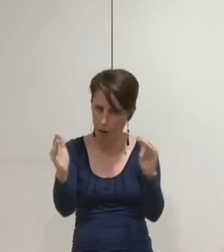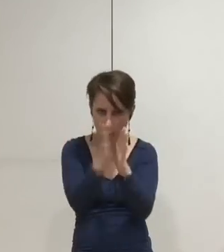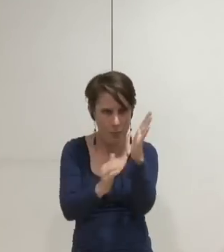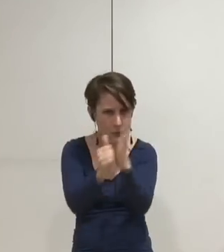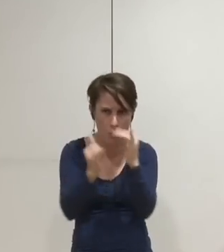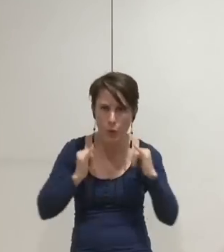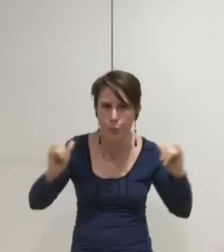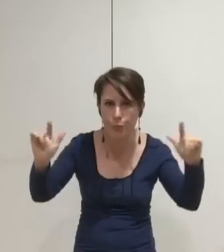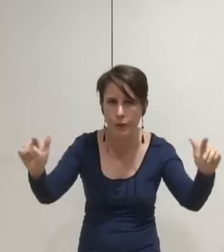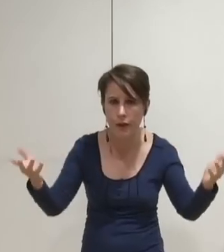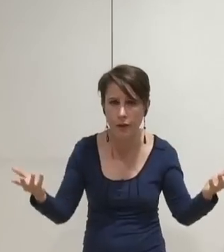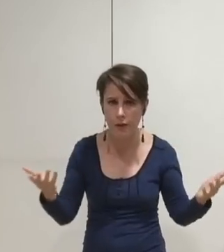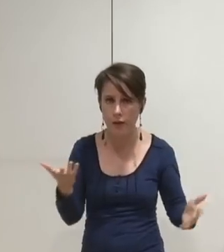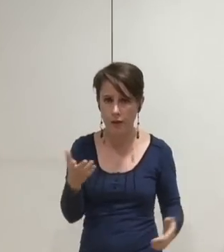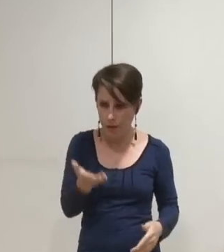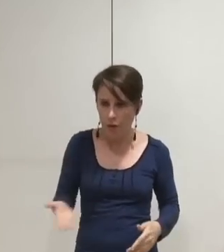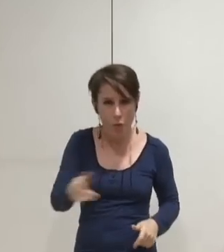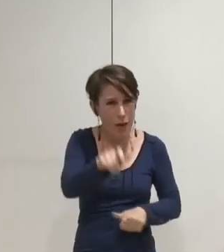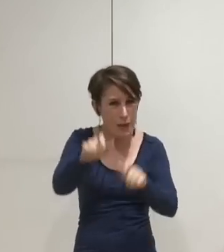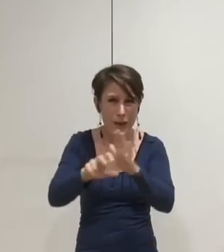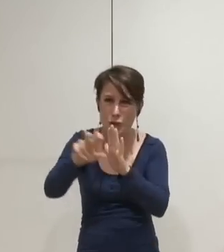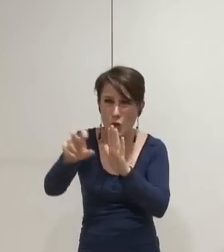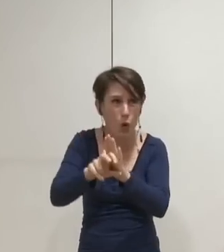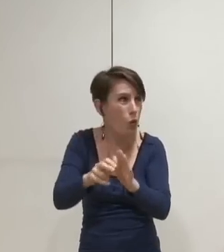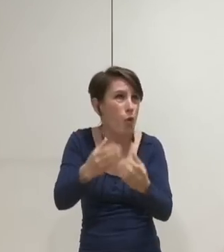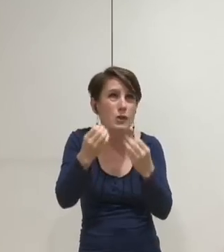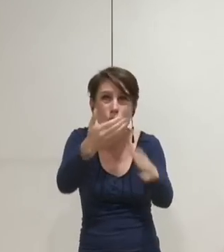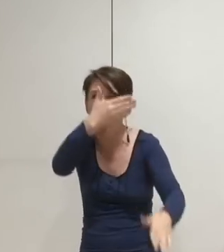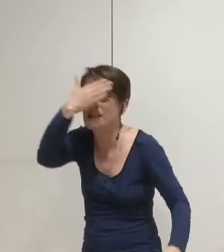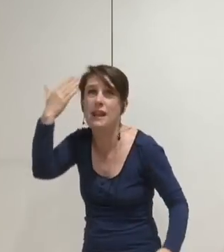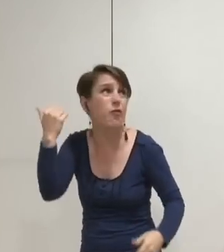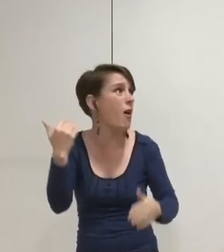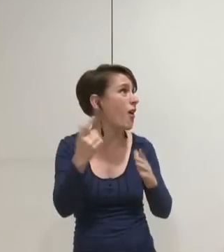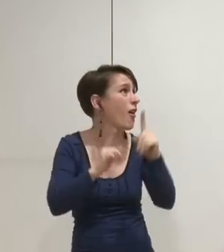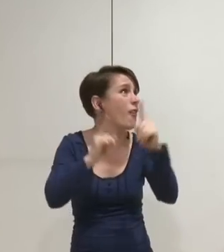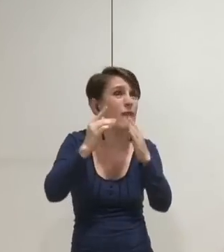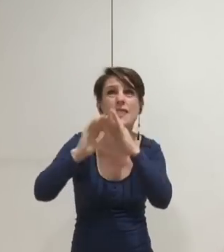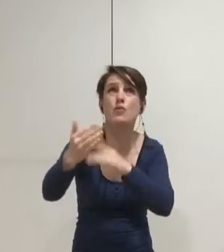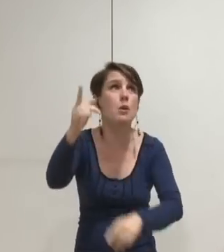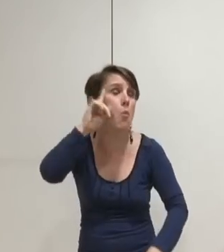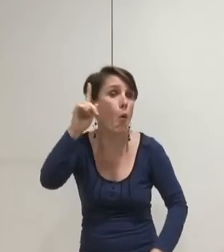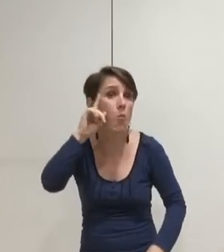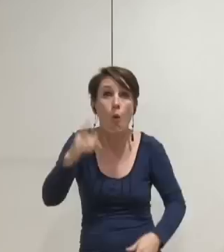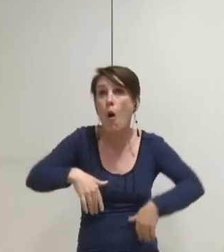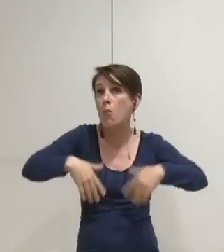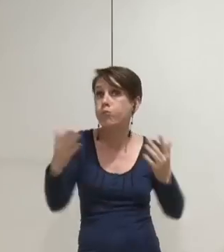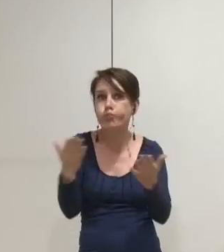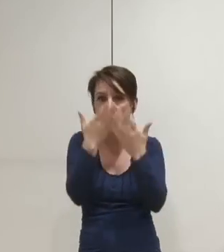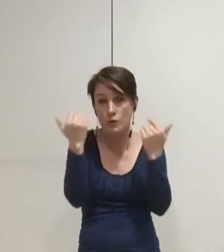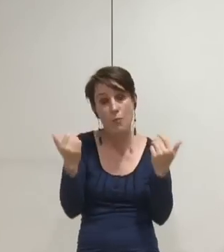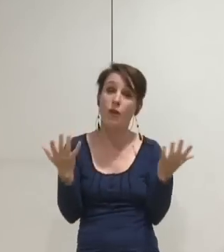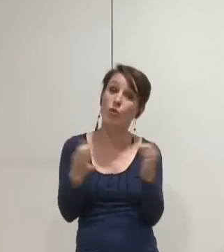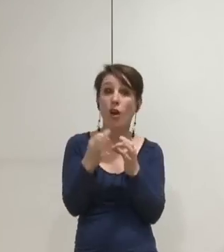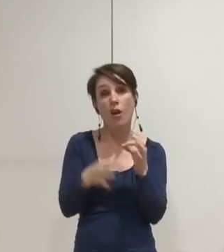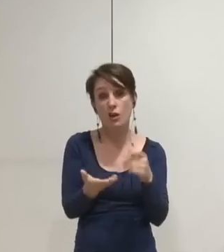ville journée danst les Grenoblois connaissent je dit tout à l'heure de moins en moins les tenants et les aboutissants la journée des tuiles sera du coup pour les